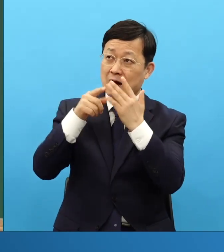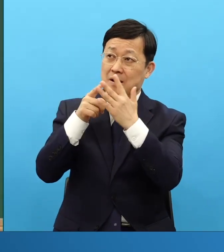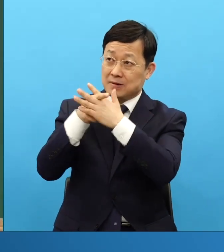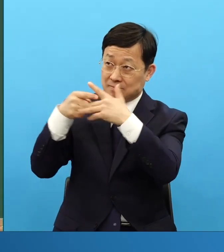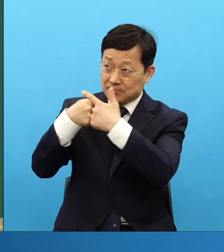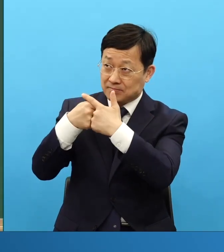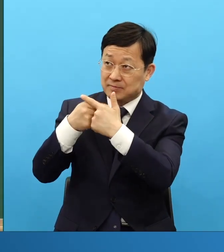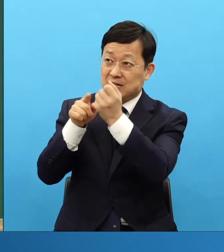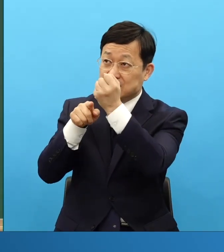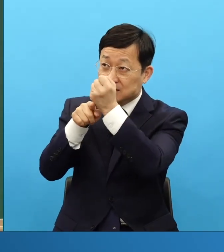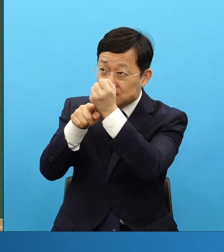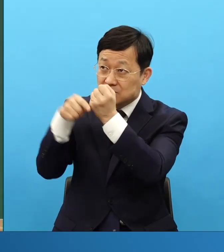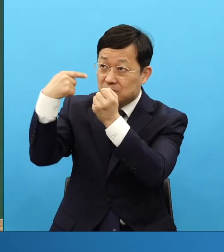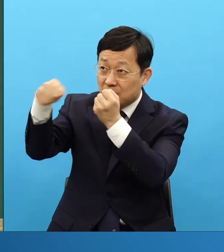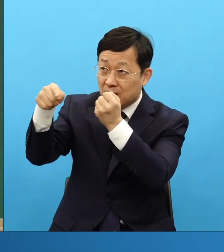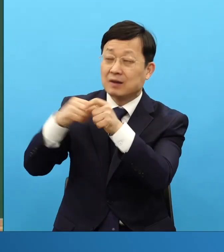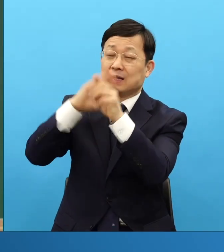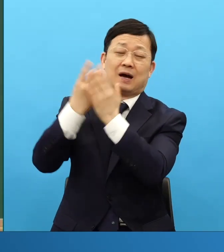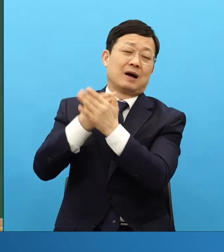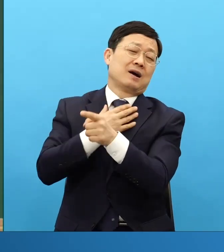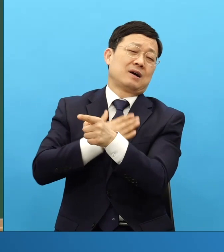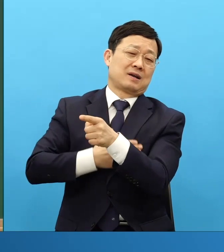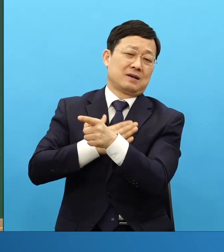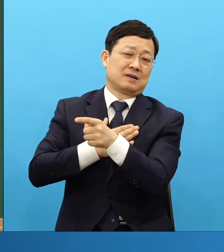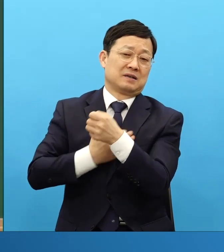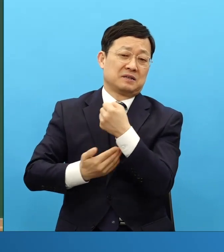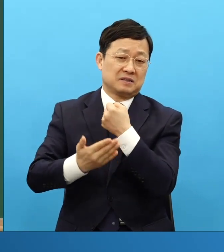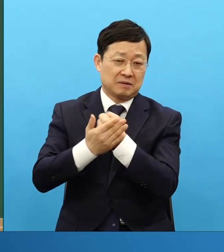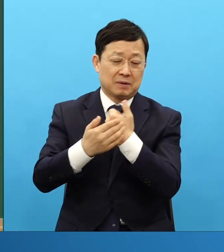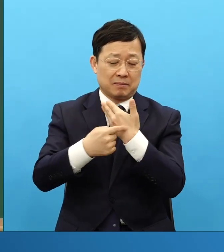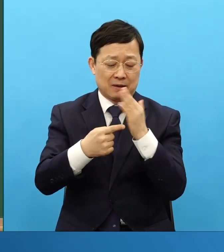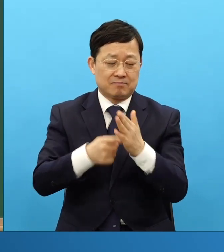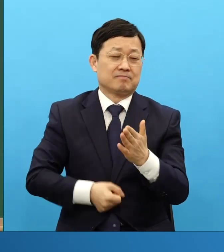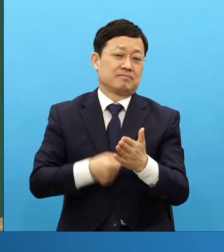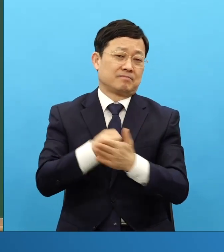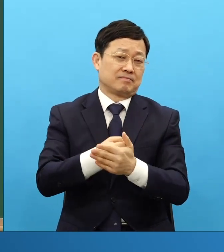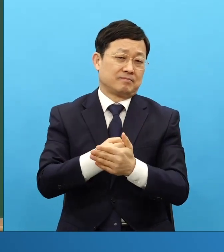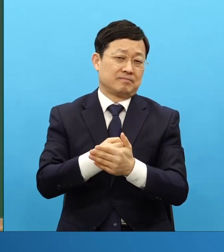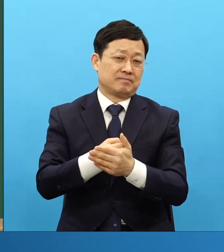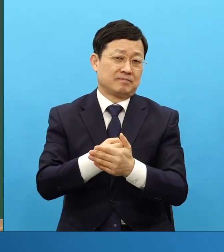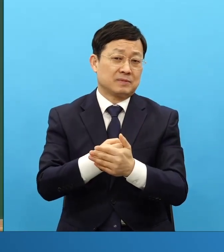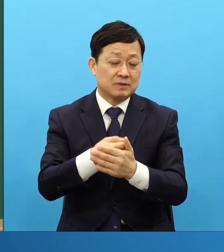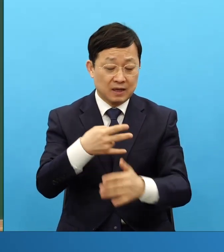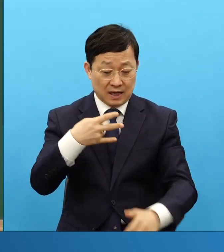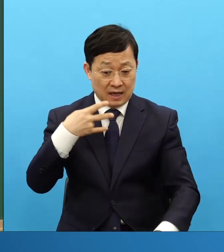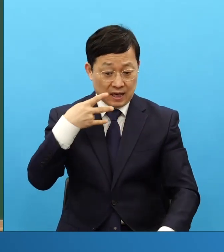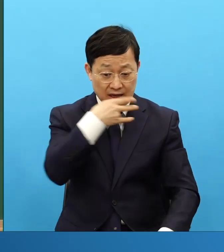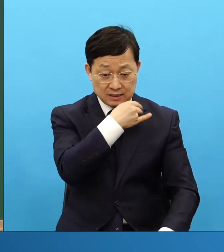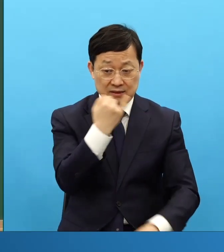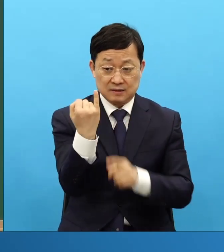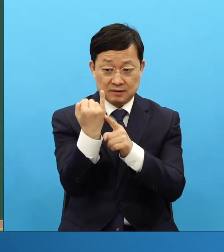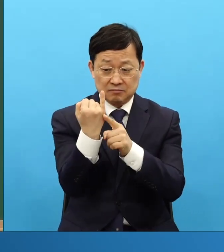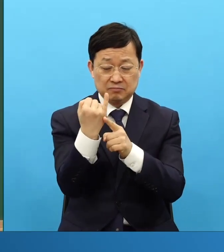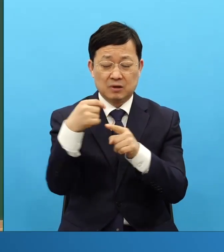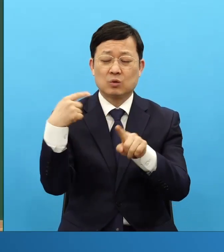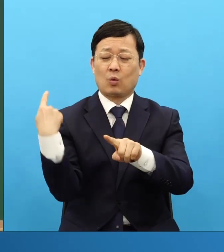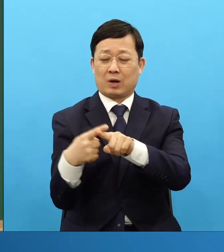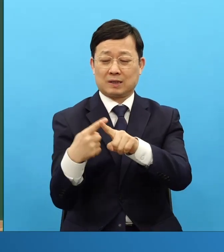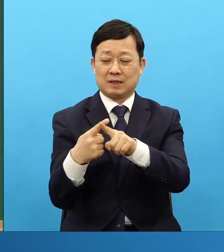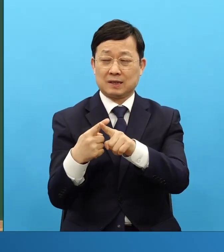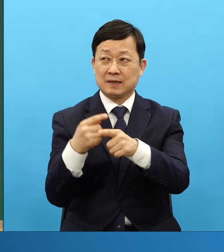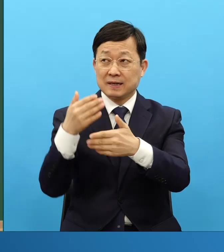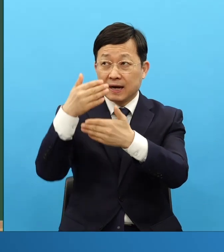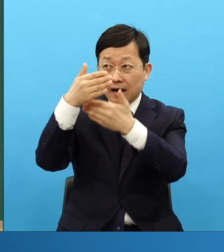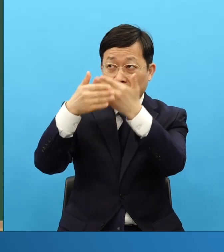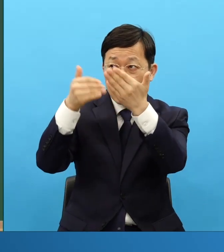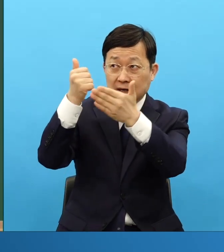사람들은 지금 그냥 뜻만 정한 게 아니고 에스더도 보면 같은 뜻을 정했죠. That it wasn't just these people, but if you look at Esther, she resolved in her heart as